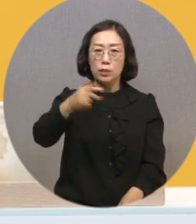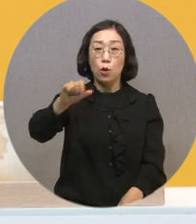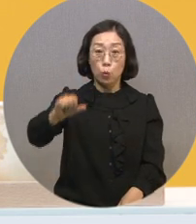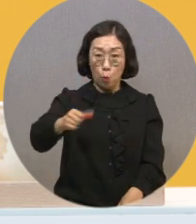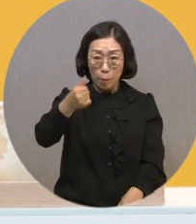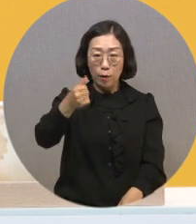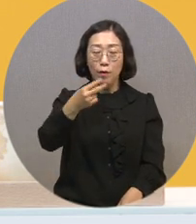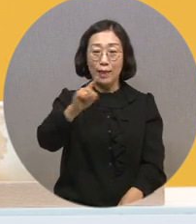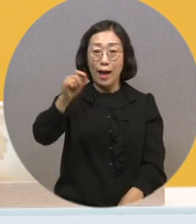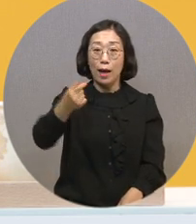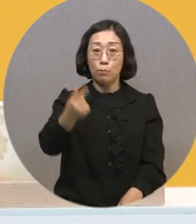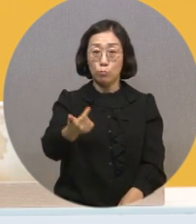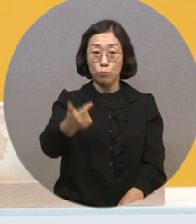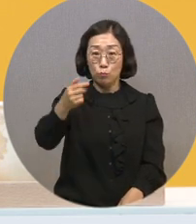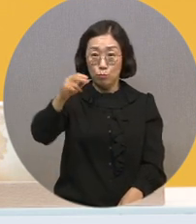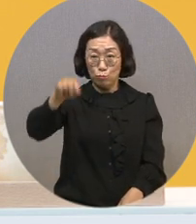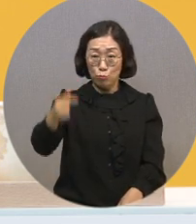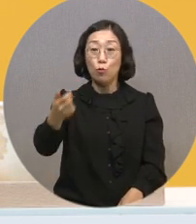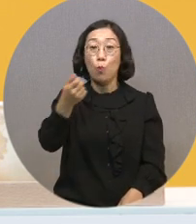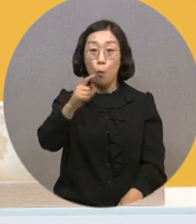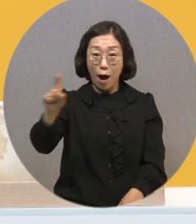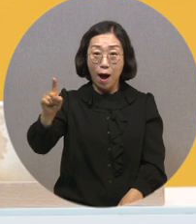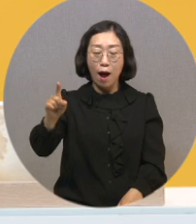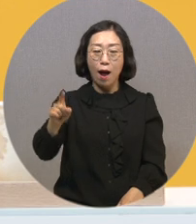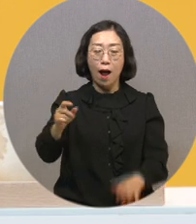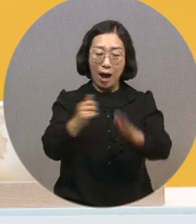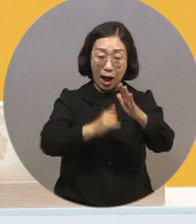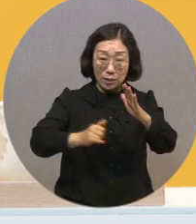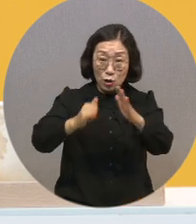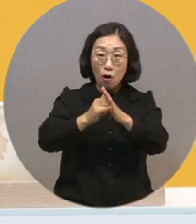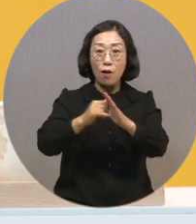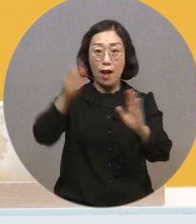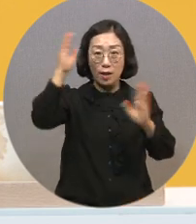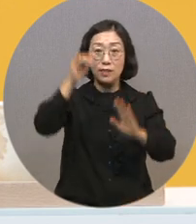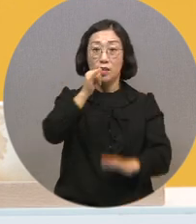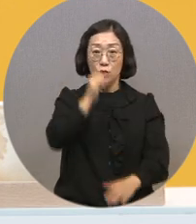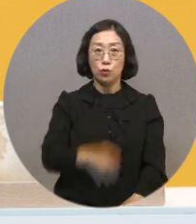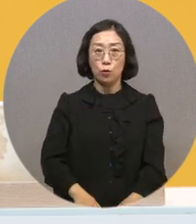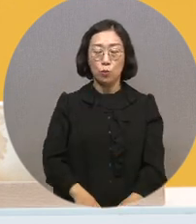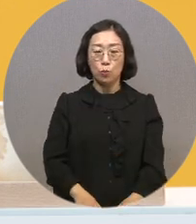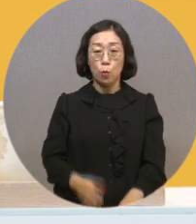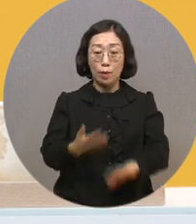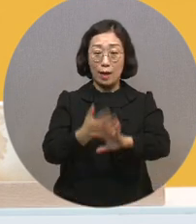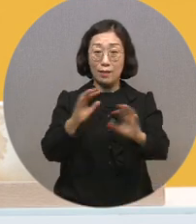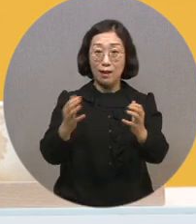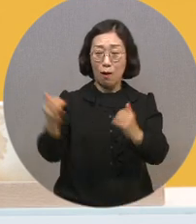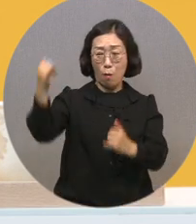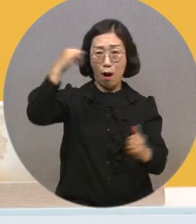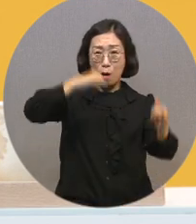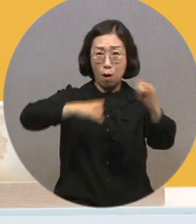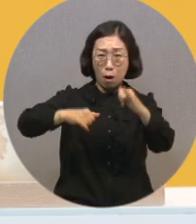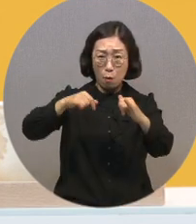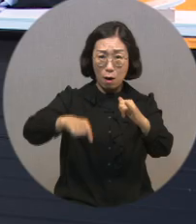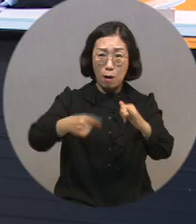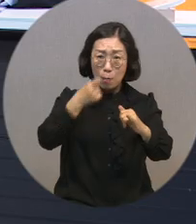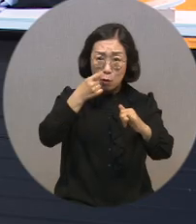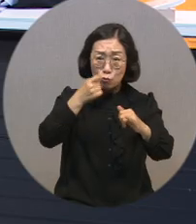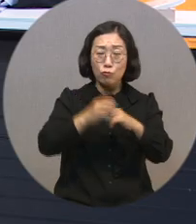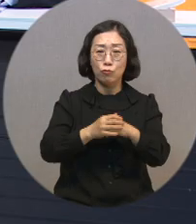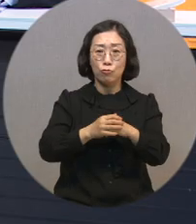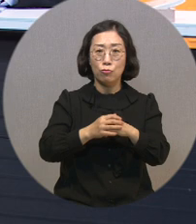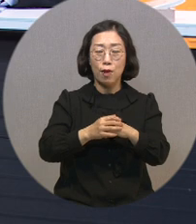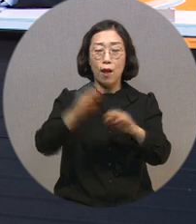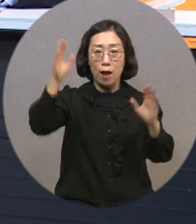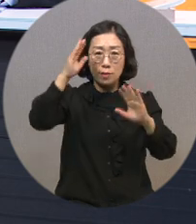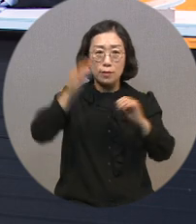우리가 등록이 되어 있는 학생들입니다. 예. 7,500명이고 또 우리 유학생들이 지금 15,000명 가까이 들어와 있잖아요.